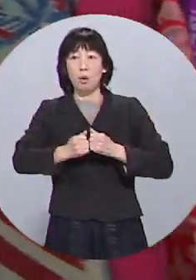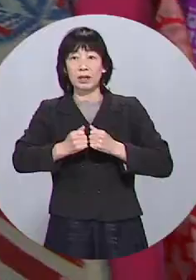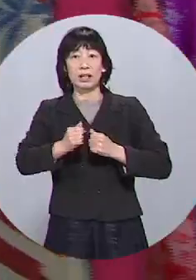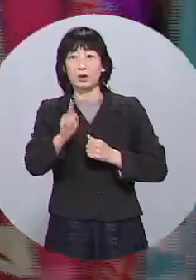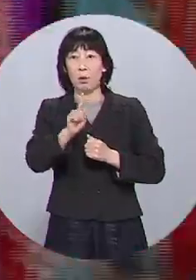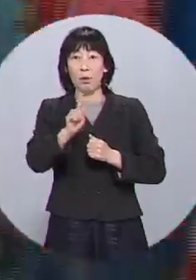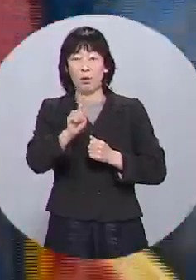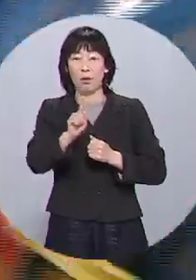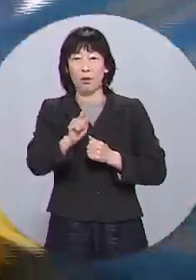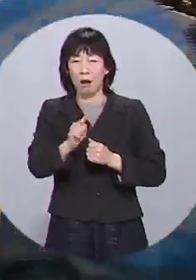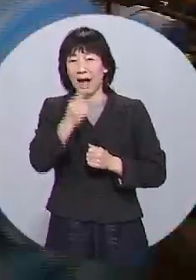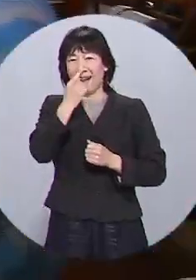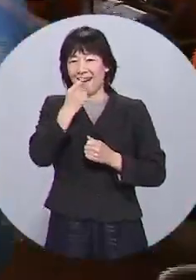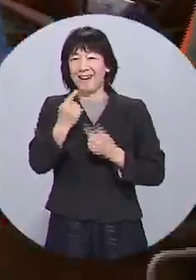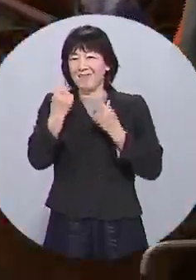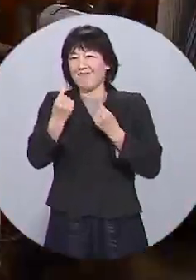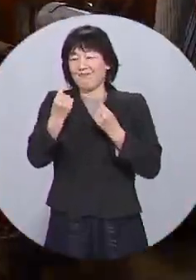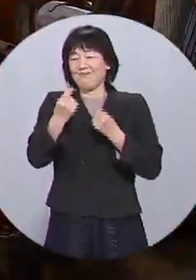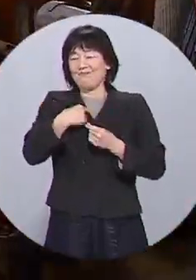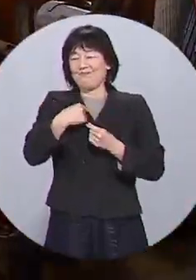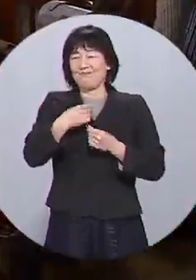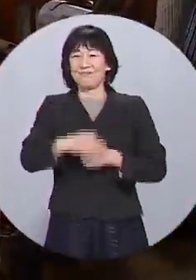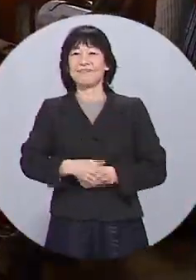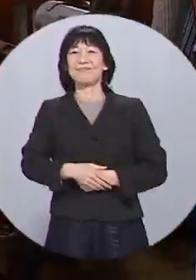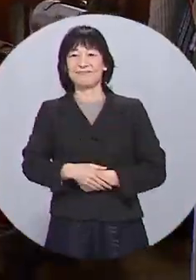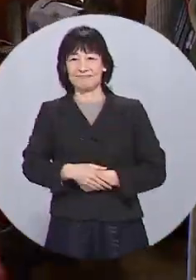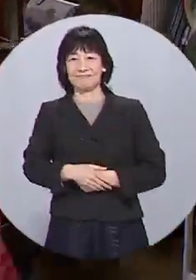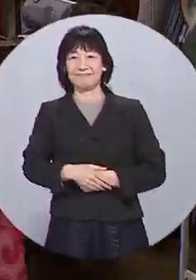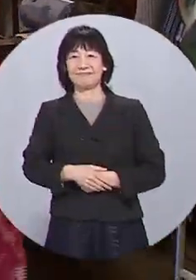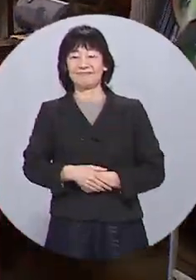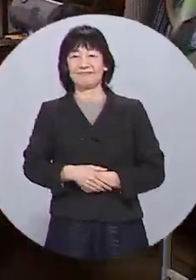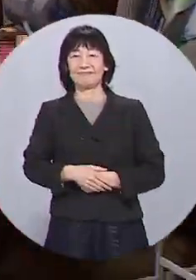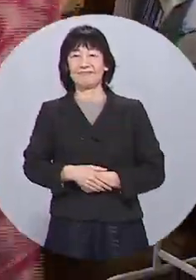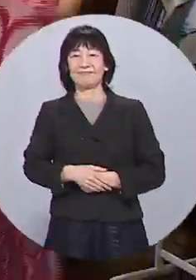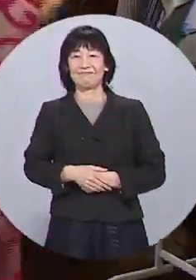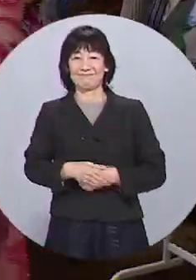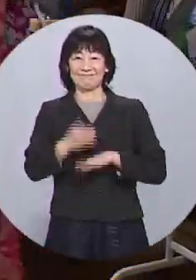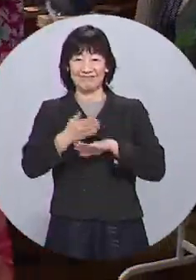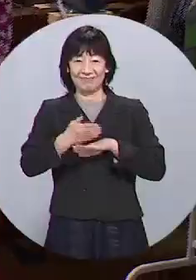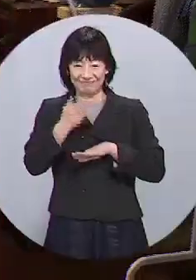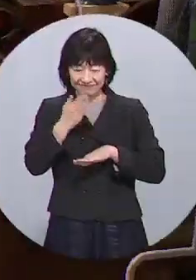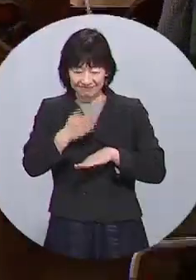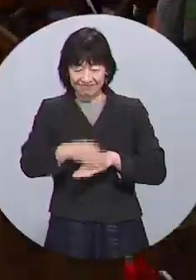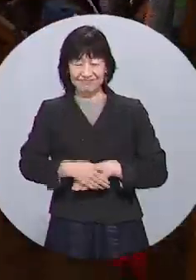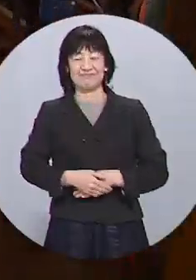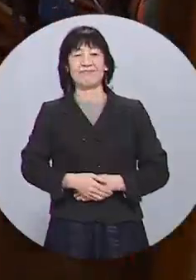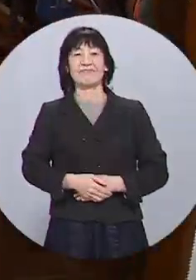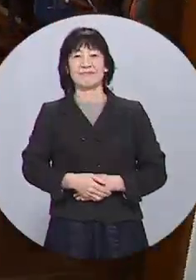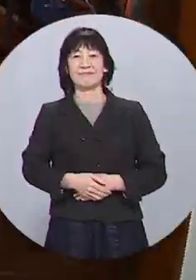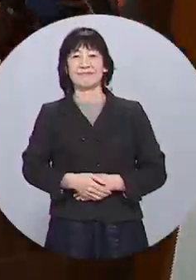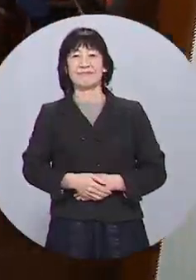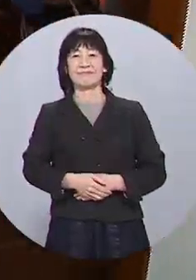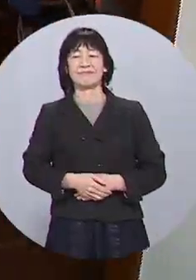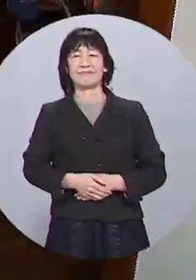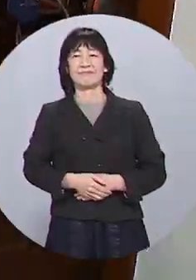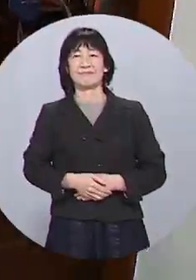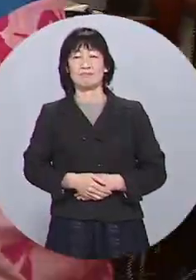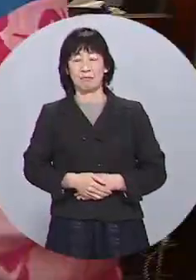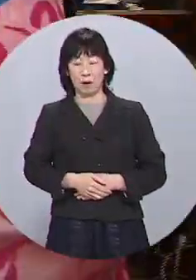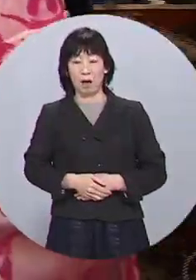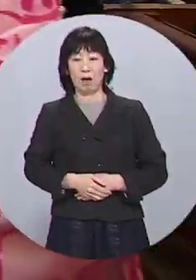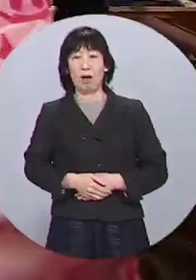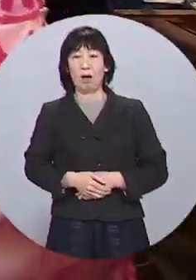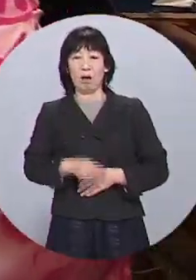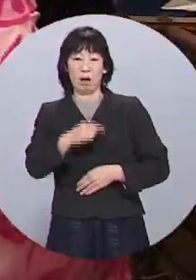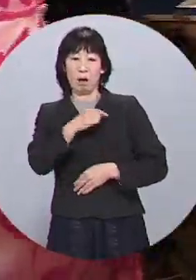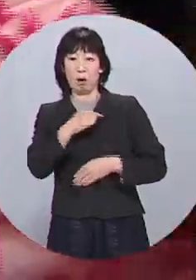ないですか、それにしましょう。 それにしますか。 はい、 はい、じゃあこれで完成です。 はい、ありがとうございます。 どうですか。 これがあの